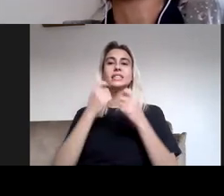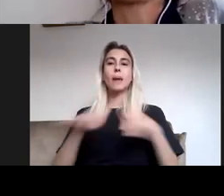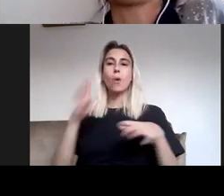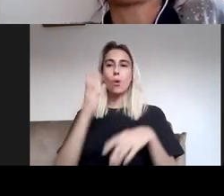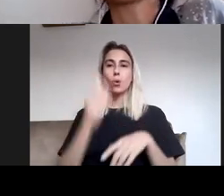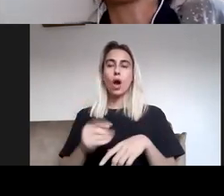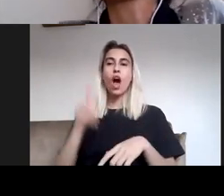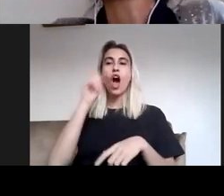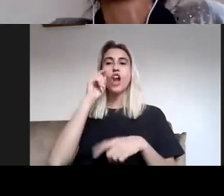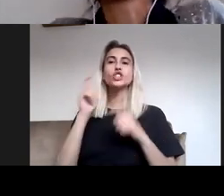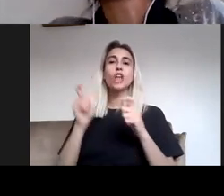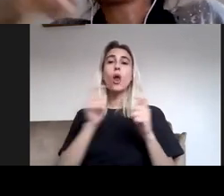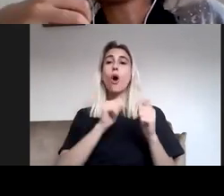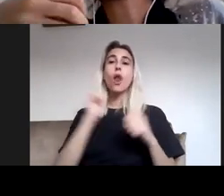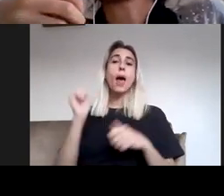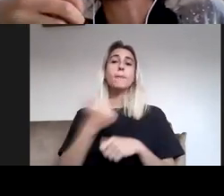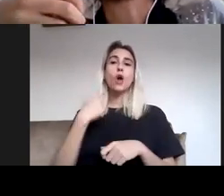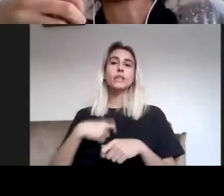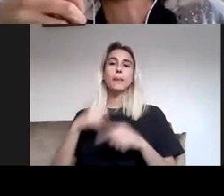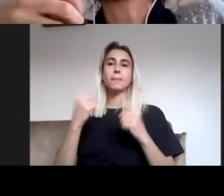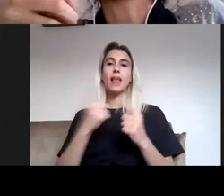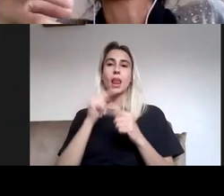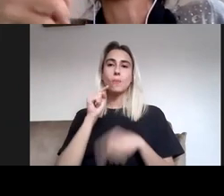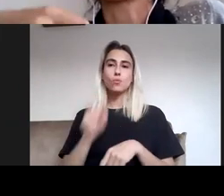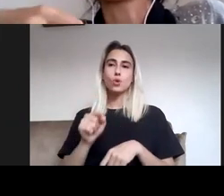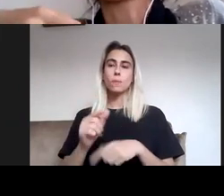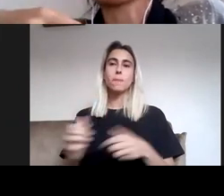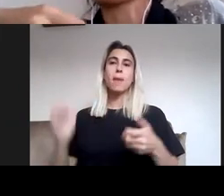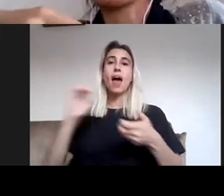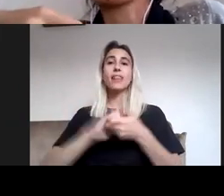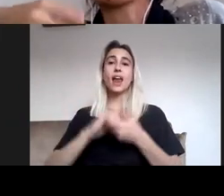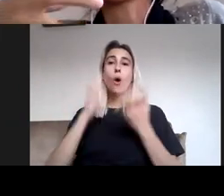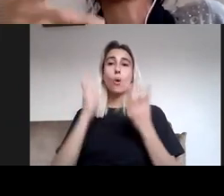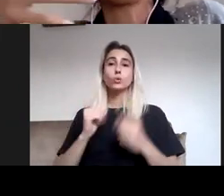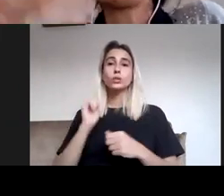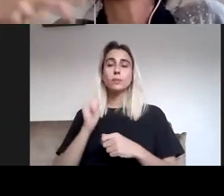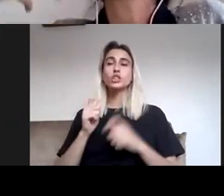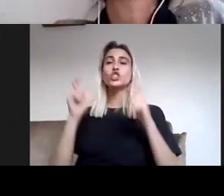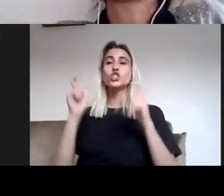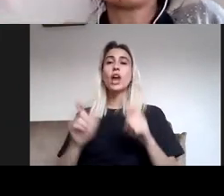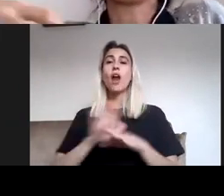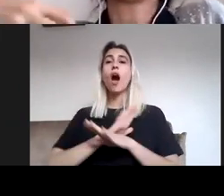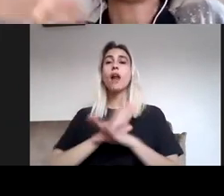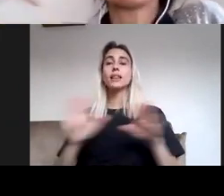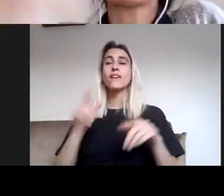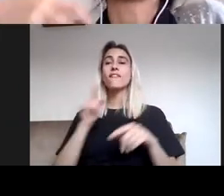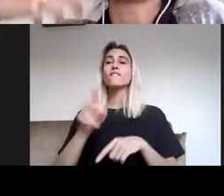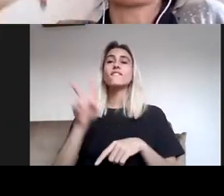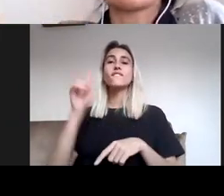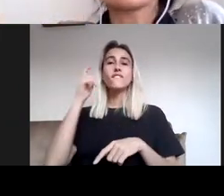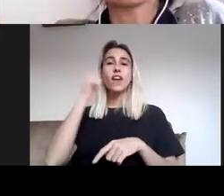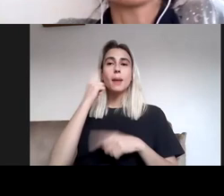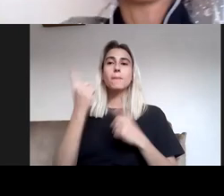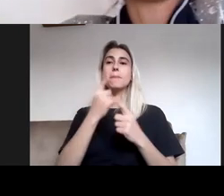büyük özelliğinden bir tanesi de bu. Bilişim sistemleriyle entegre ettiğiniz andan itibaren şehri artık veri sizin için big data